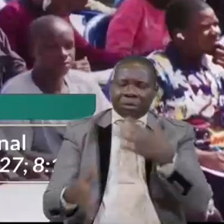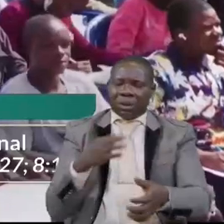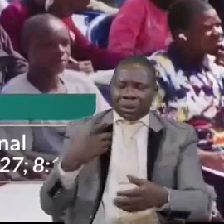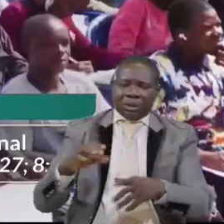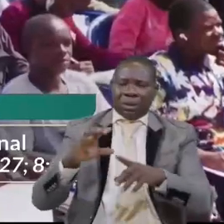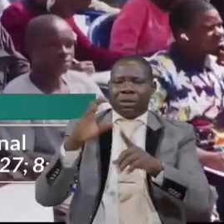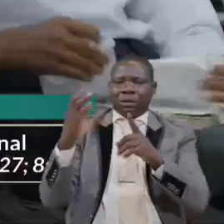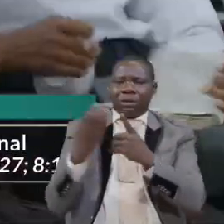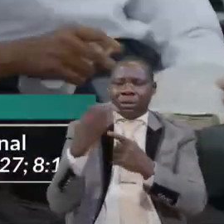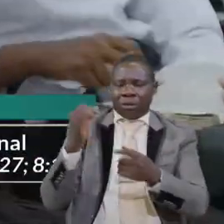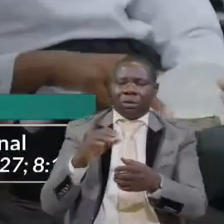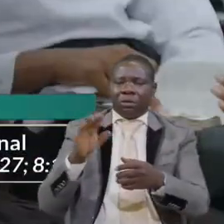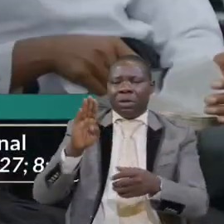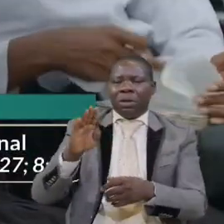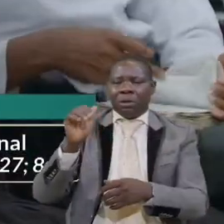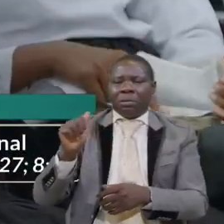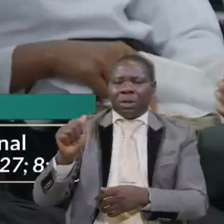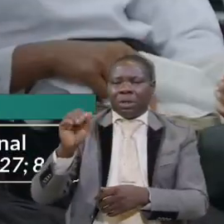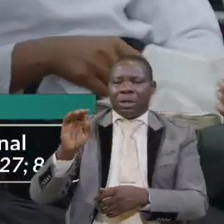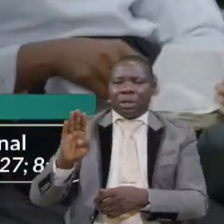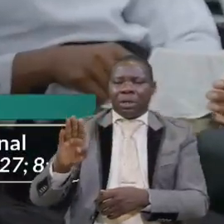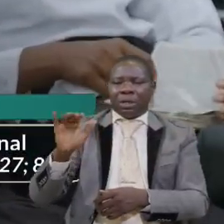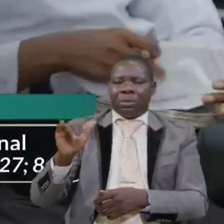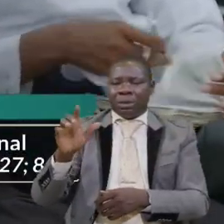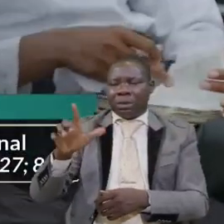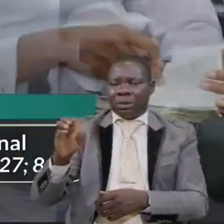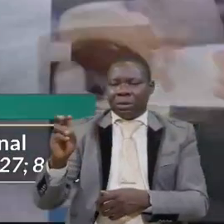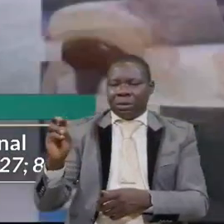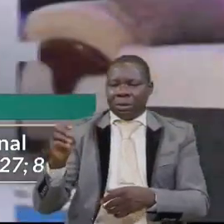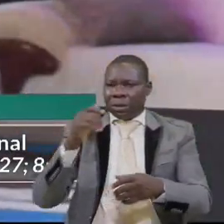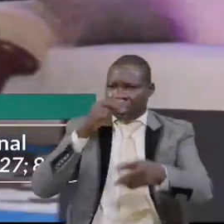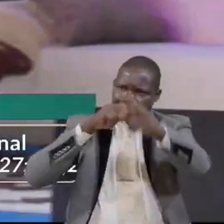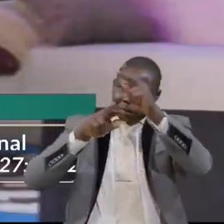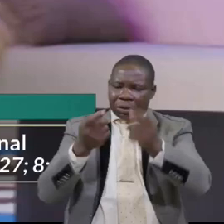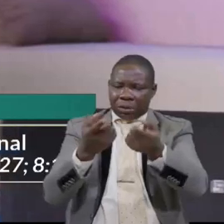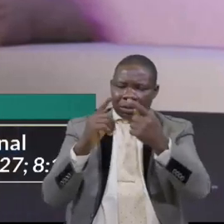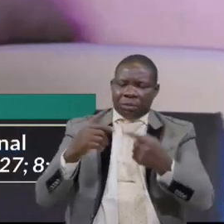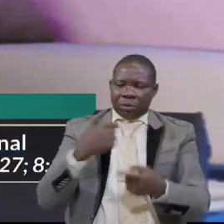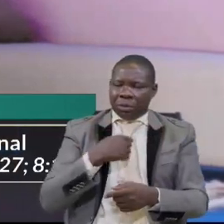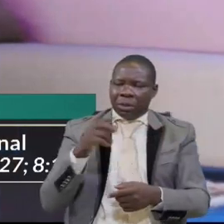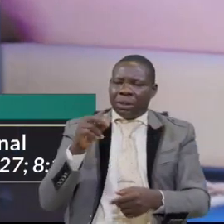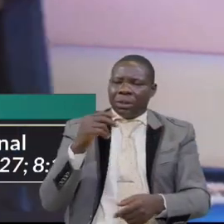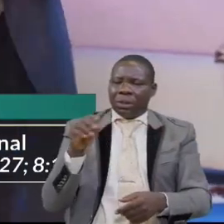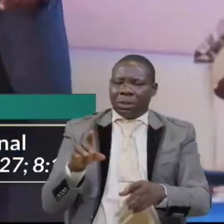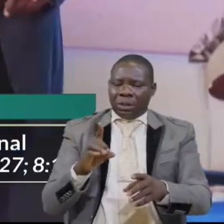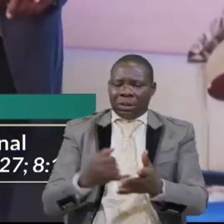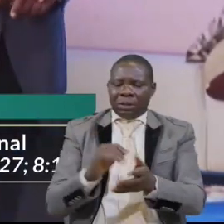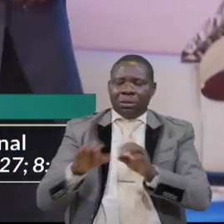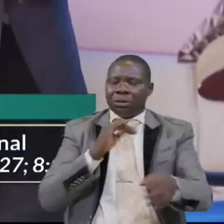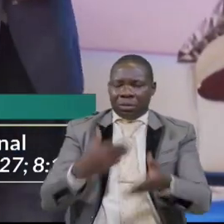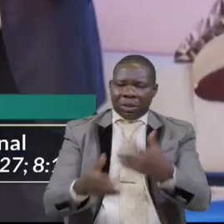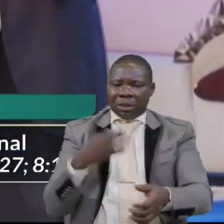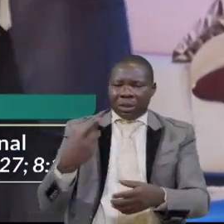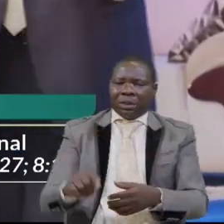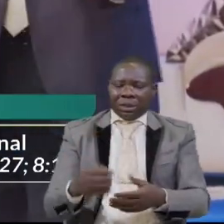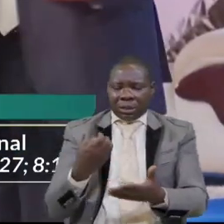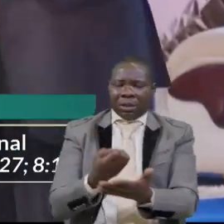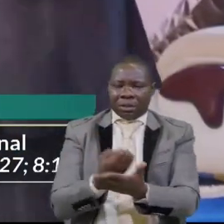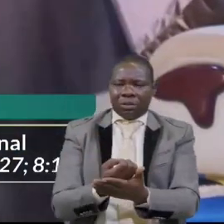Babylone la vision m'est parvenue peu importe l' la récession économique de Babylone